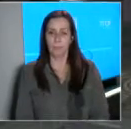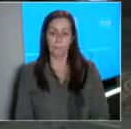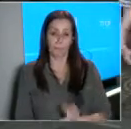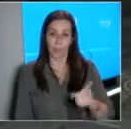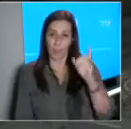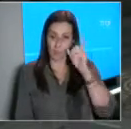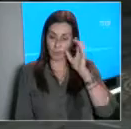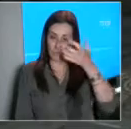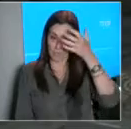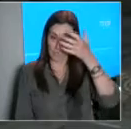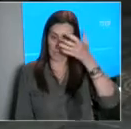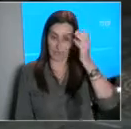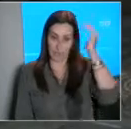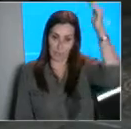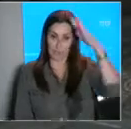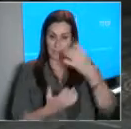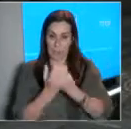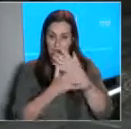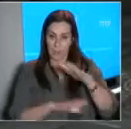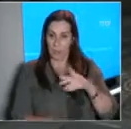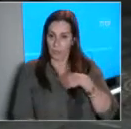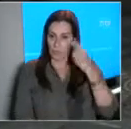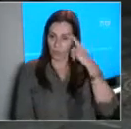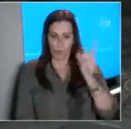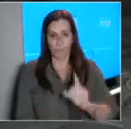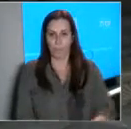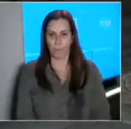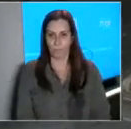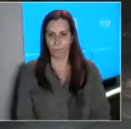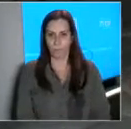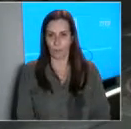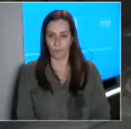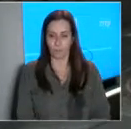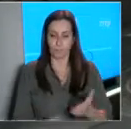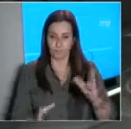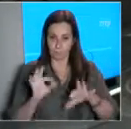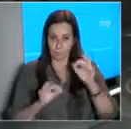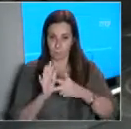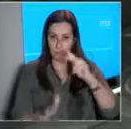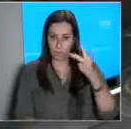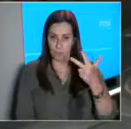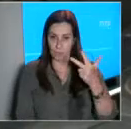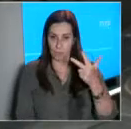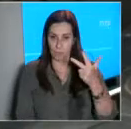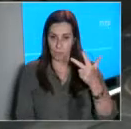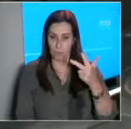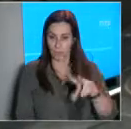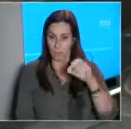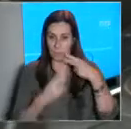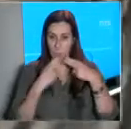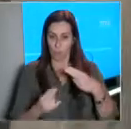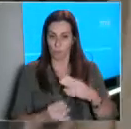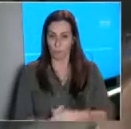אתה חושב שגנץ הצליח להרכיב ממשלה? אני לא חושב. אז הולכים לבחירות שלישיות או שיש איזה פתרון